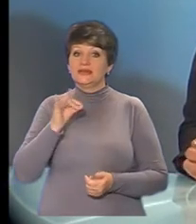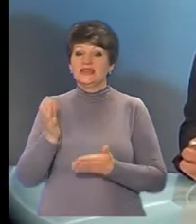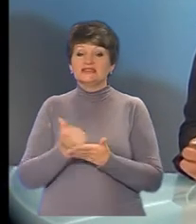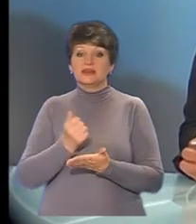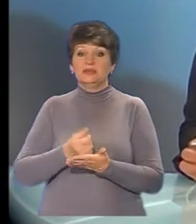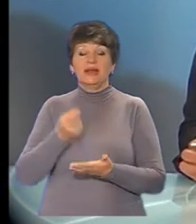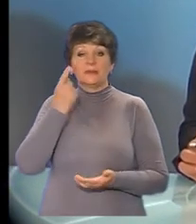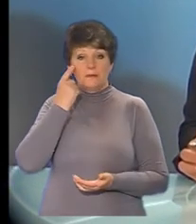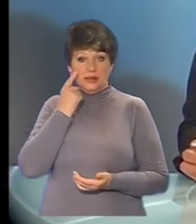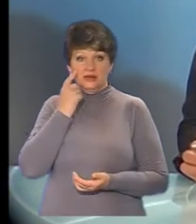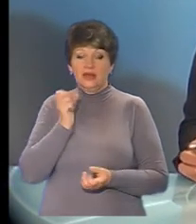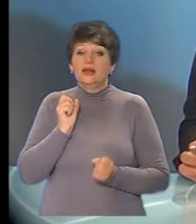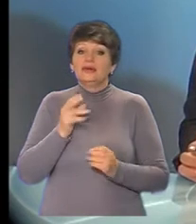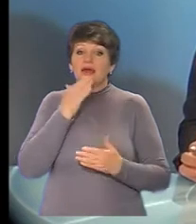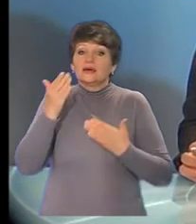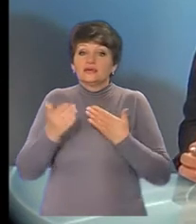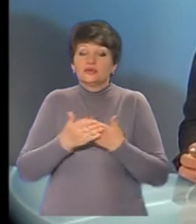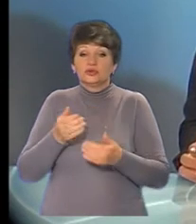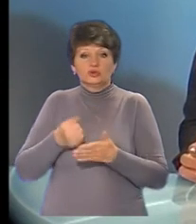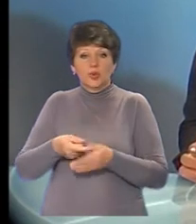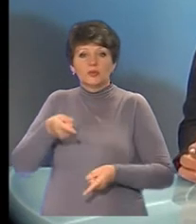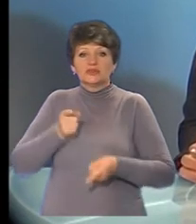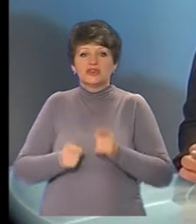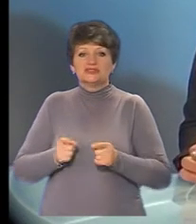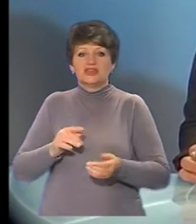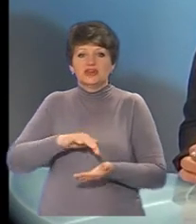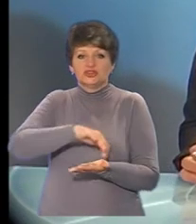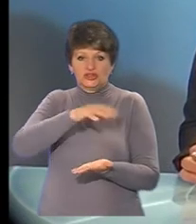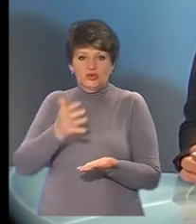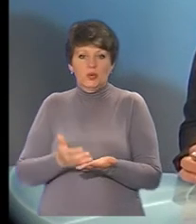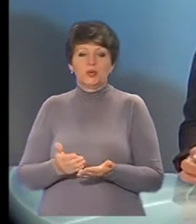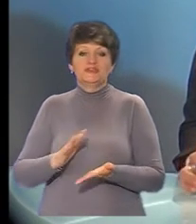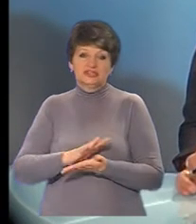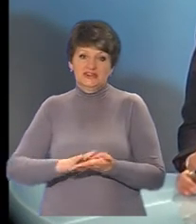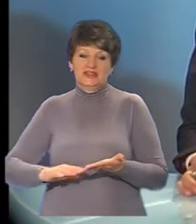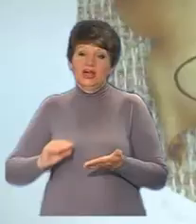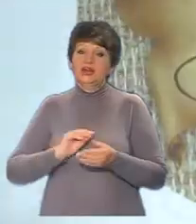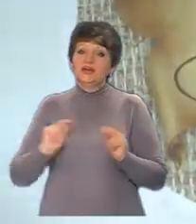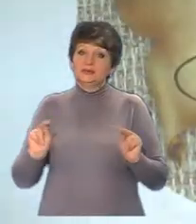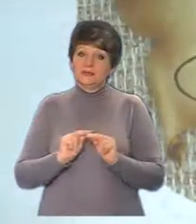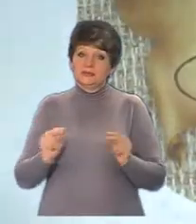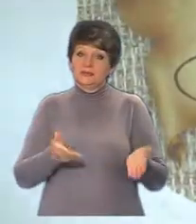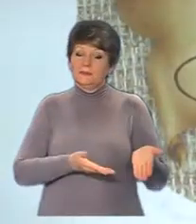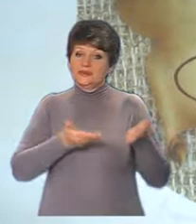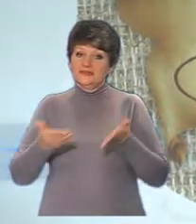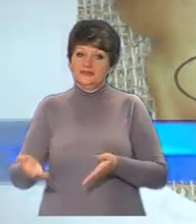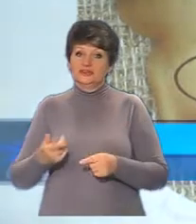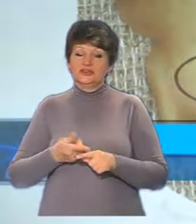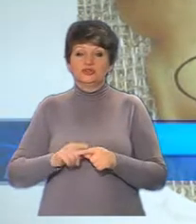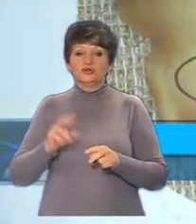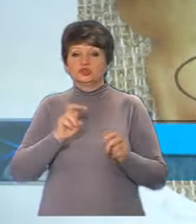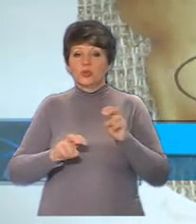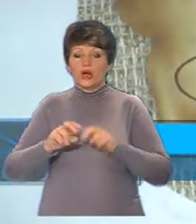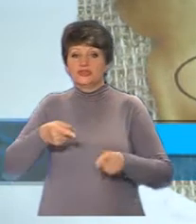та зароблятимуть бали. Як наблизитися до справжнього скарбу – далі в нашому матеріалі. Школярів Черкас запрошують